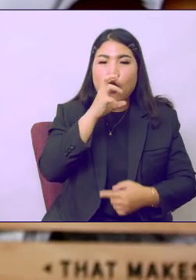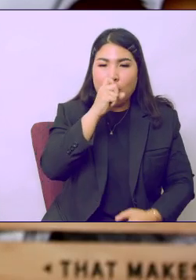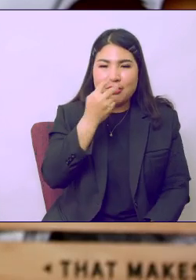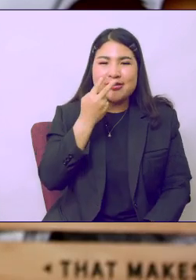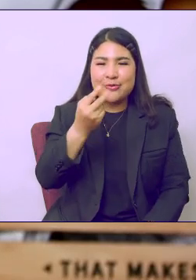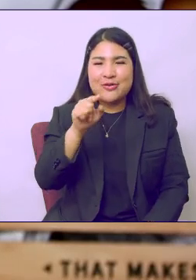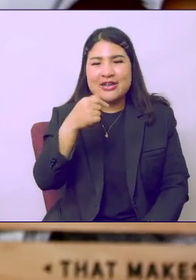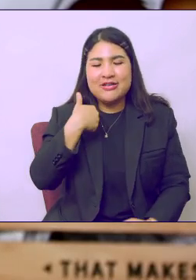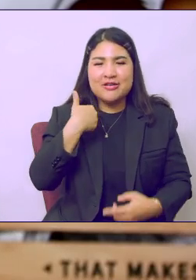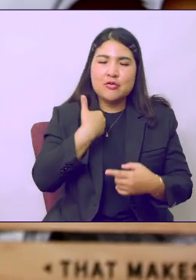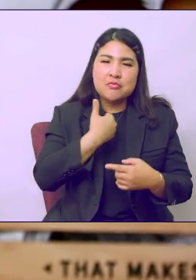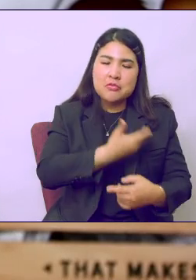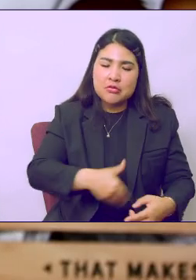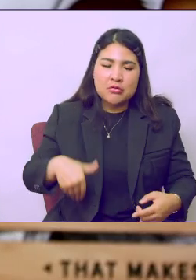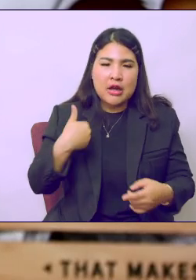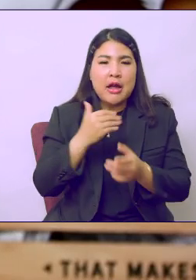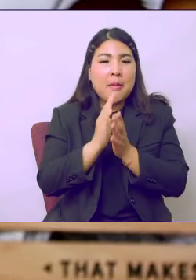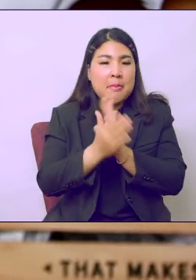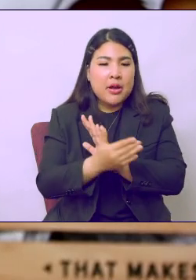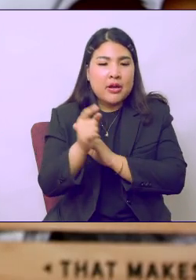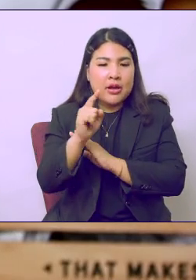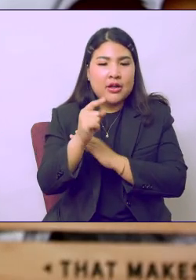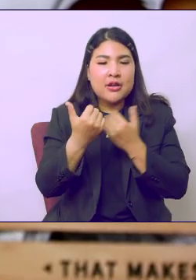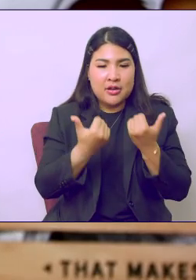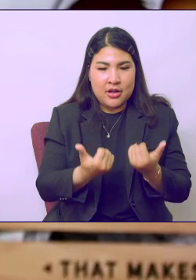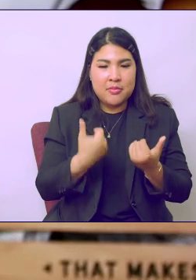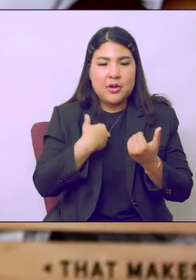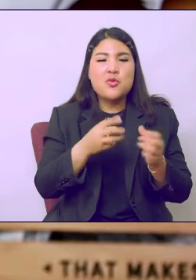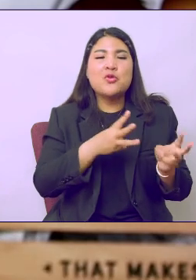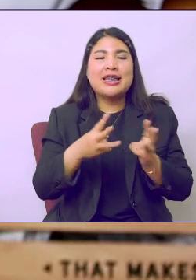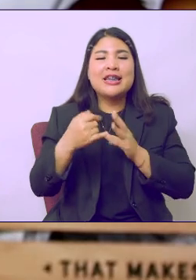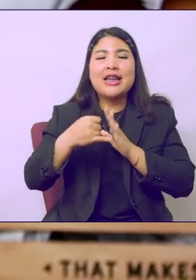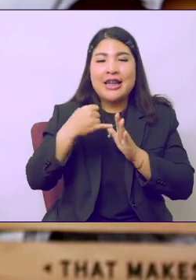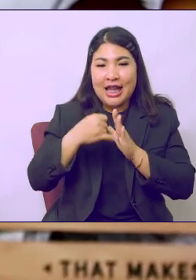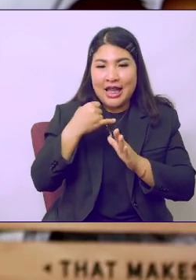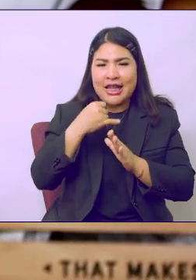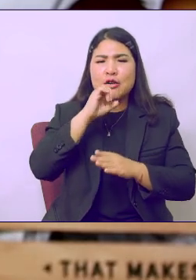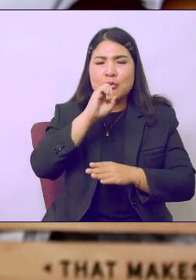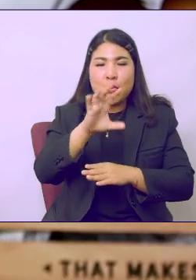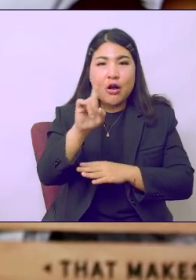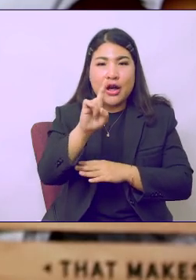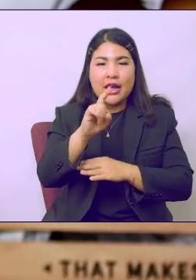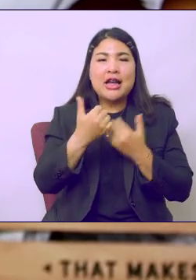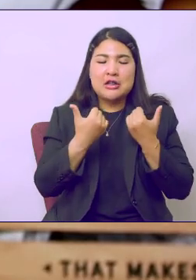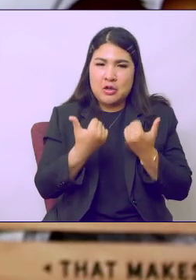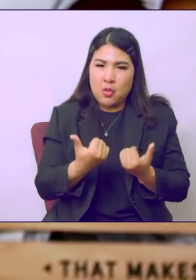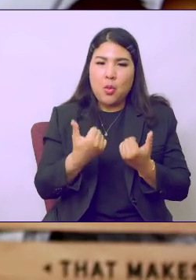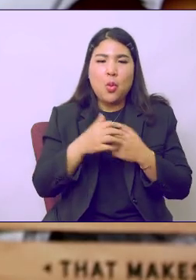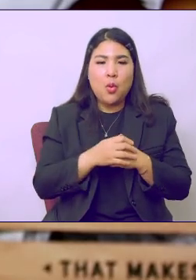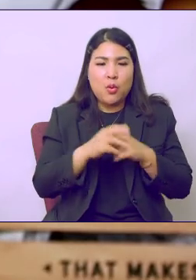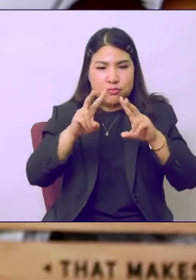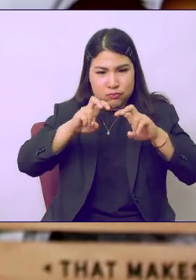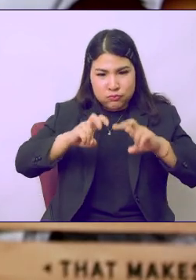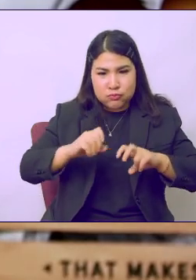เปลี่ยนแปลงในร่างกายของเรานะครับอันนี้ก็เป็นวิธีการง่ายๆเลยนะครับเ้าบอกว่าเ้าบอกว่าไอ้เนี่ยผ่านการวิจัยมาเยอะมากนะ